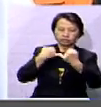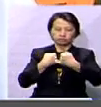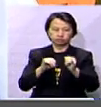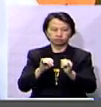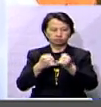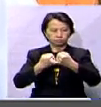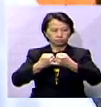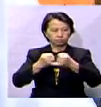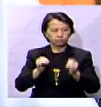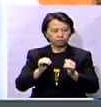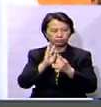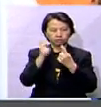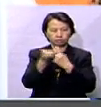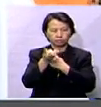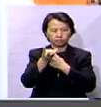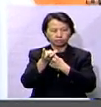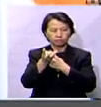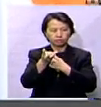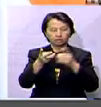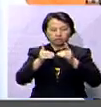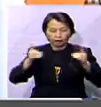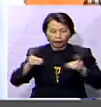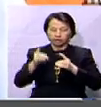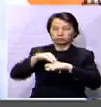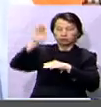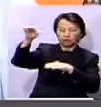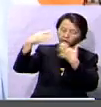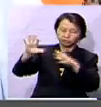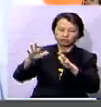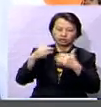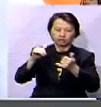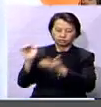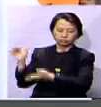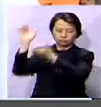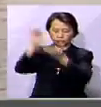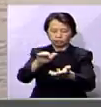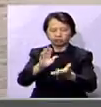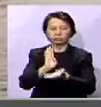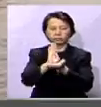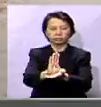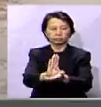Jabatan Kebajikan Masyarakat Peringkat Negeri Kedah untuk disalurkan bantuanlah.